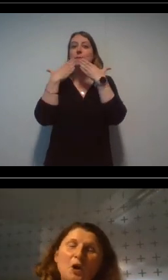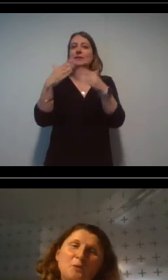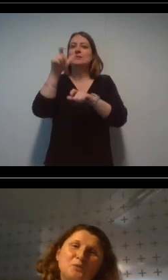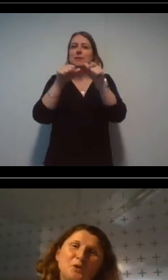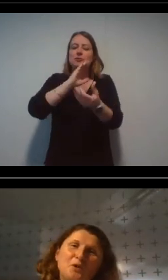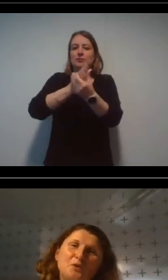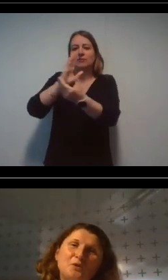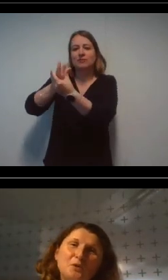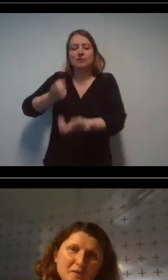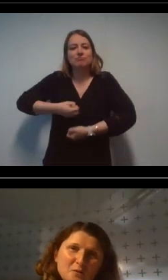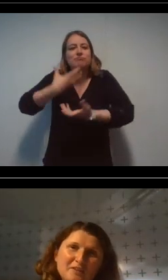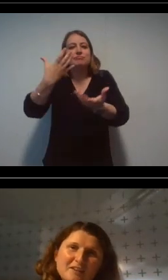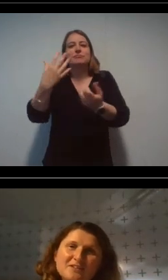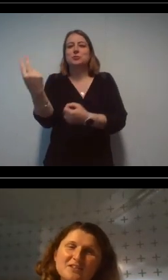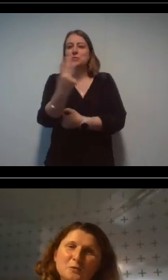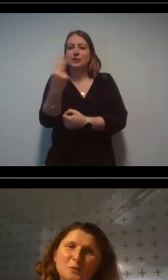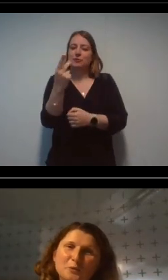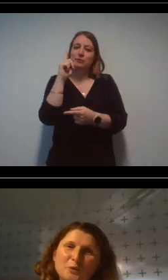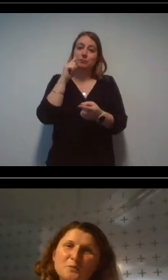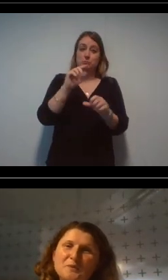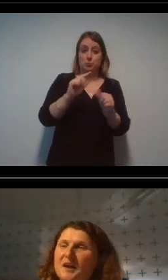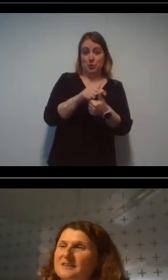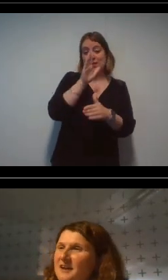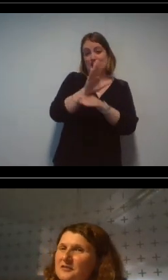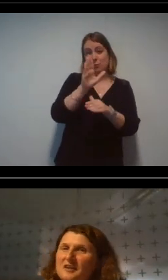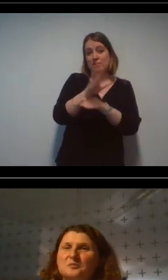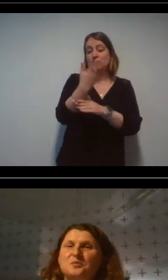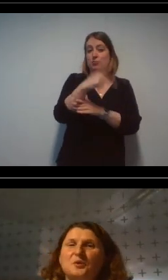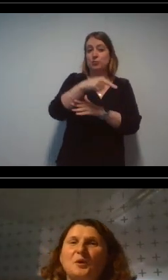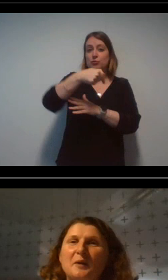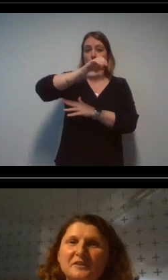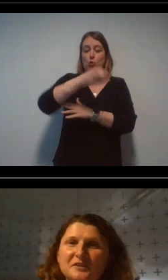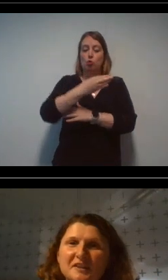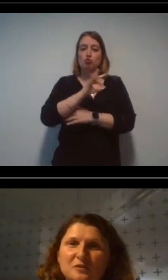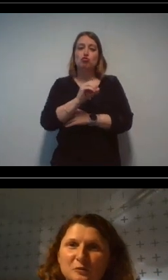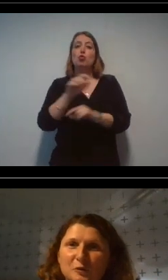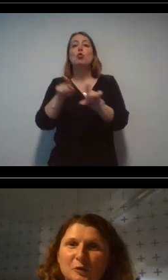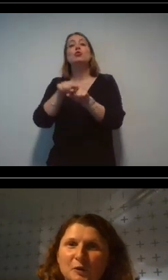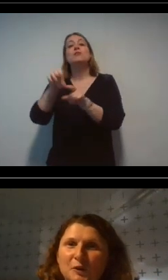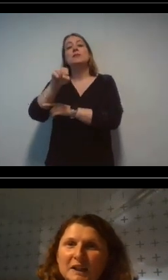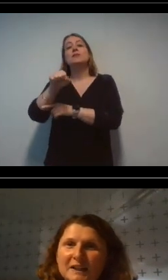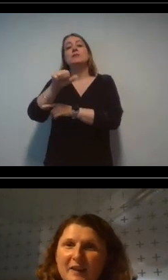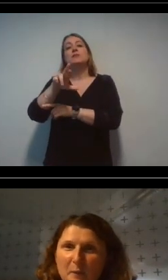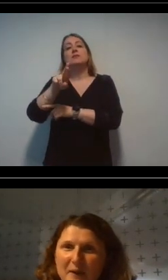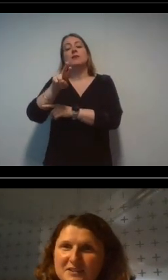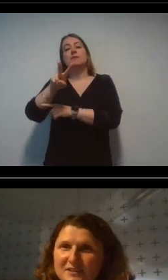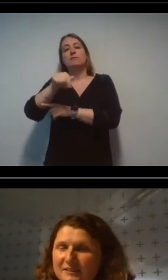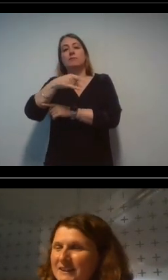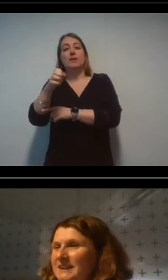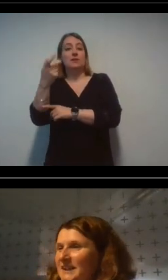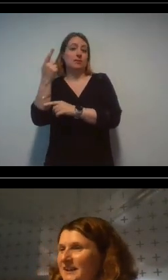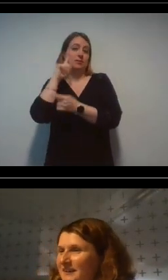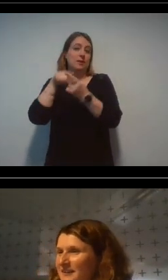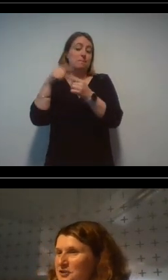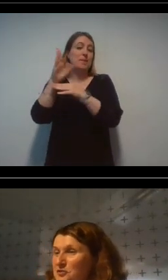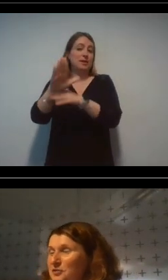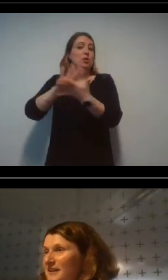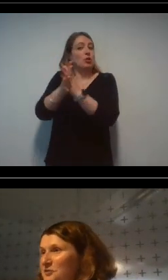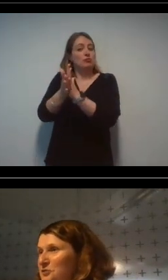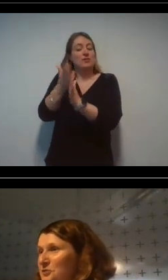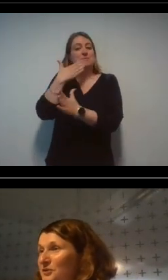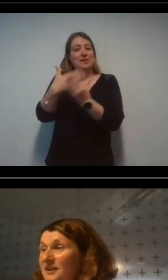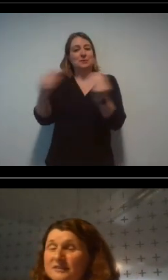intervenantes pour le témoignage déjà de Ponto et puis à Servan pour la présentation d'Arpège.